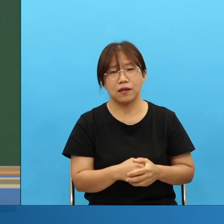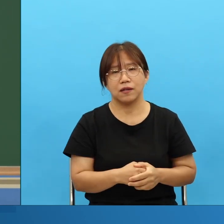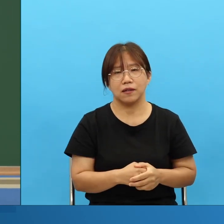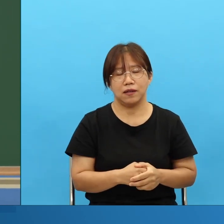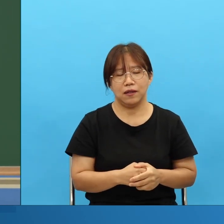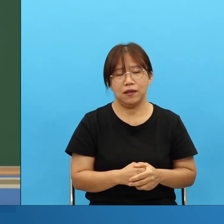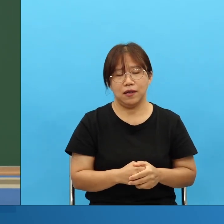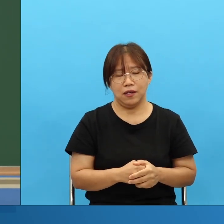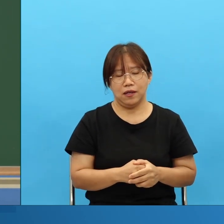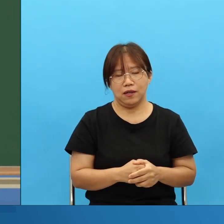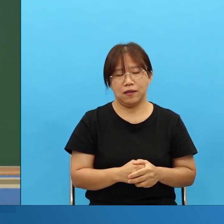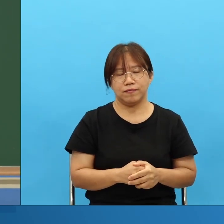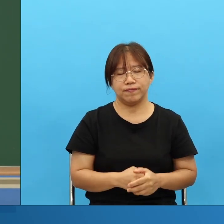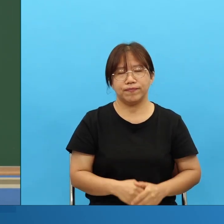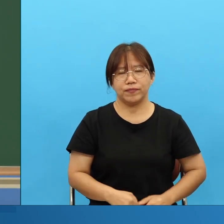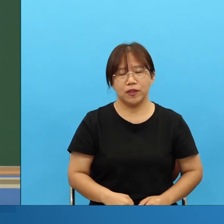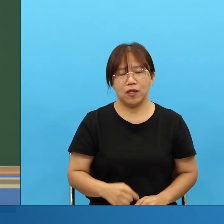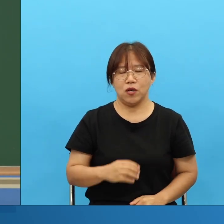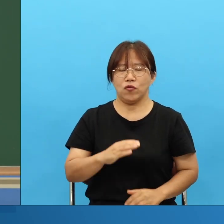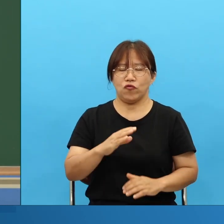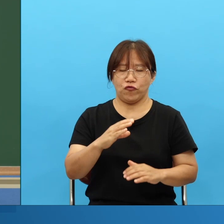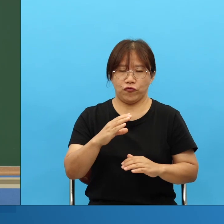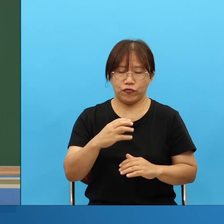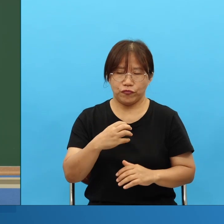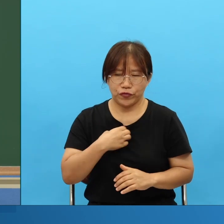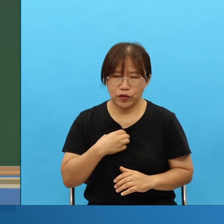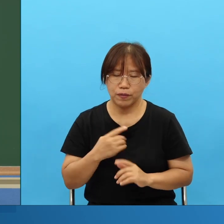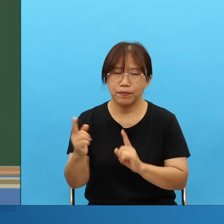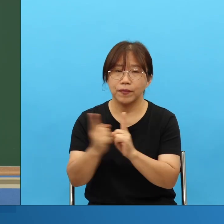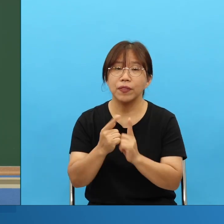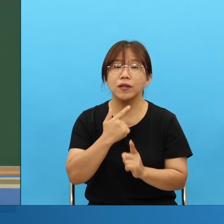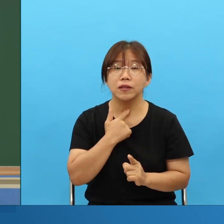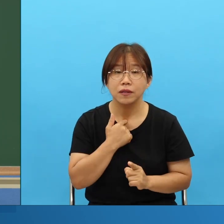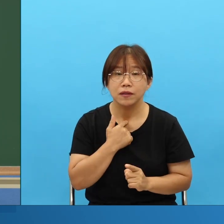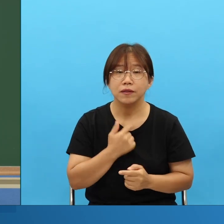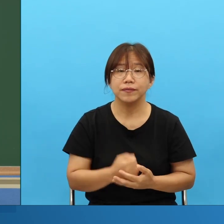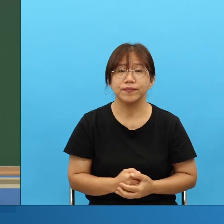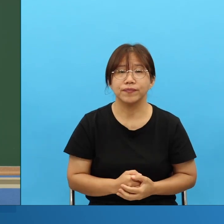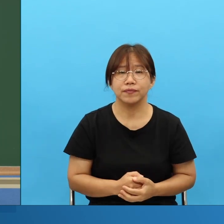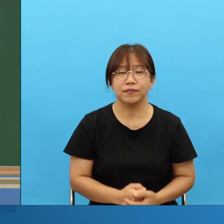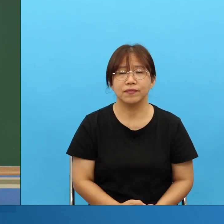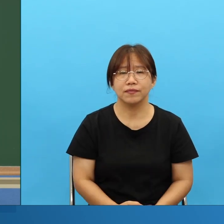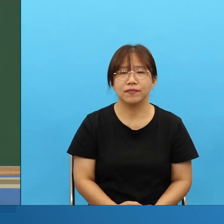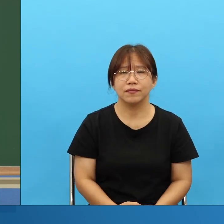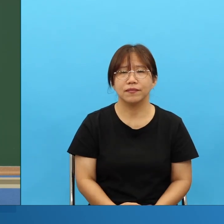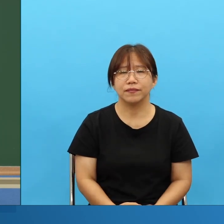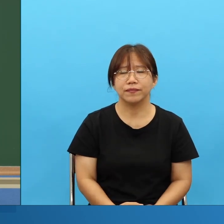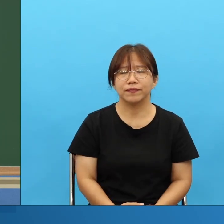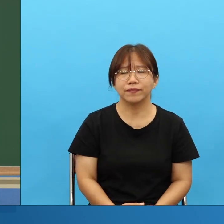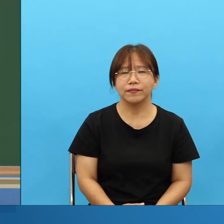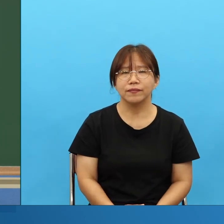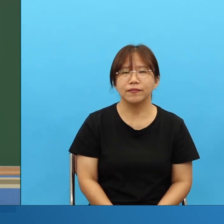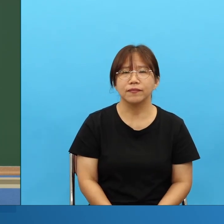지나서 이야기했어요. 그 이야기를 안 했어요. 한번 사역 못하게 할 것 같아가지고.